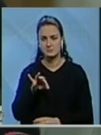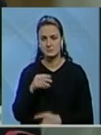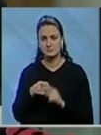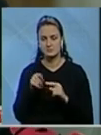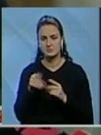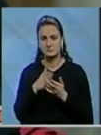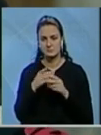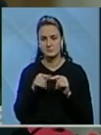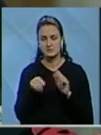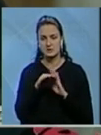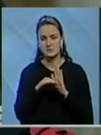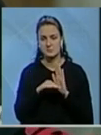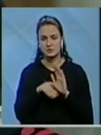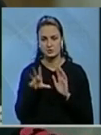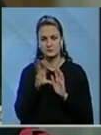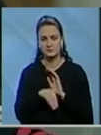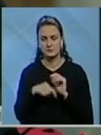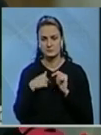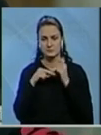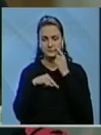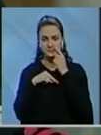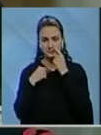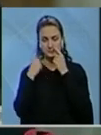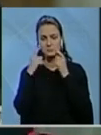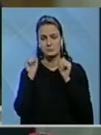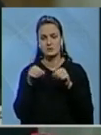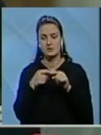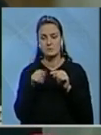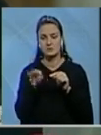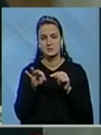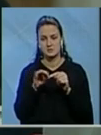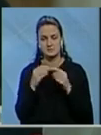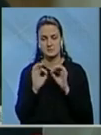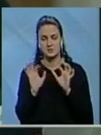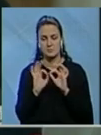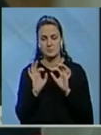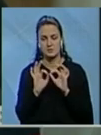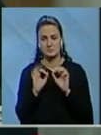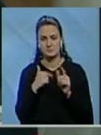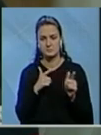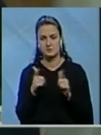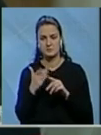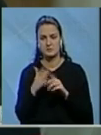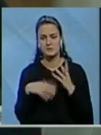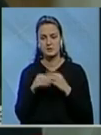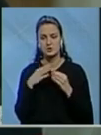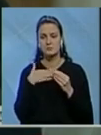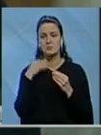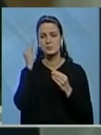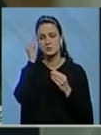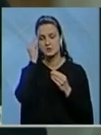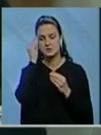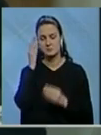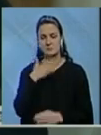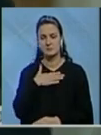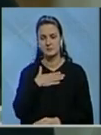ამდენი ხანია მე ამ სისტემაში ვარ და უკვე ფიქრობ, რომ შემიძლია ამაზე ღია საუბარი უკვე. მზადვარ ყოველას გაუზიარო ჩემი მოსაზრებები,